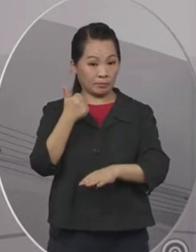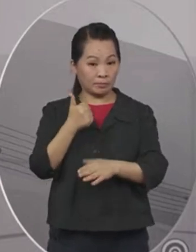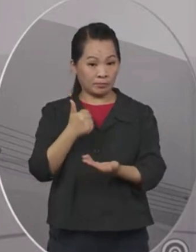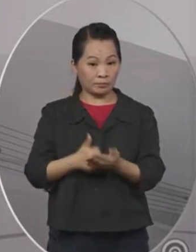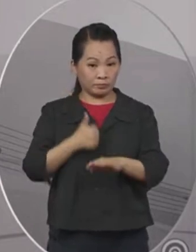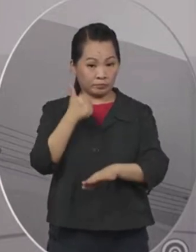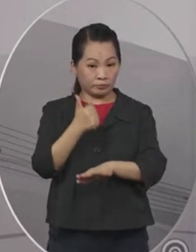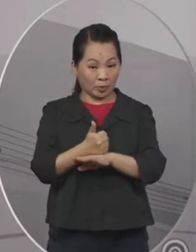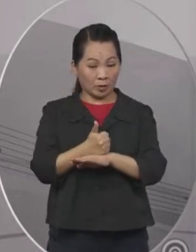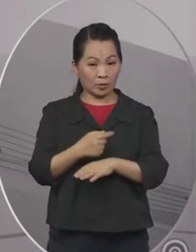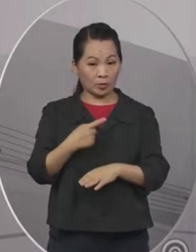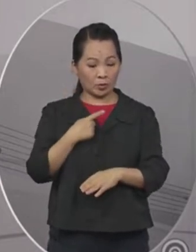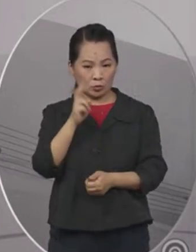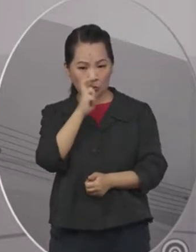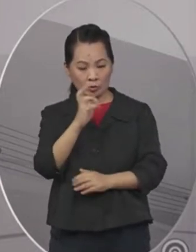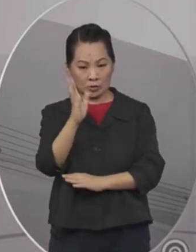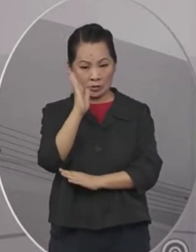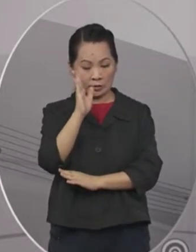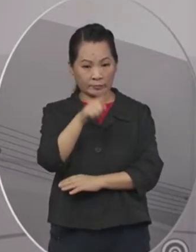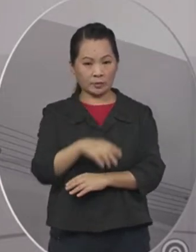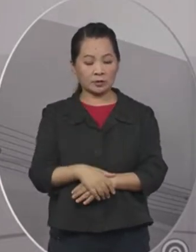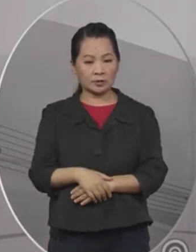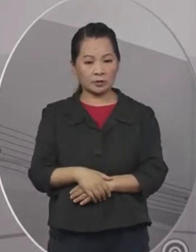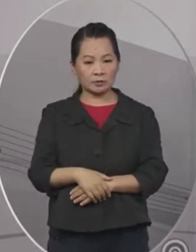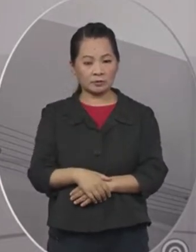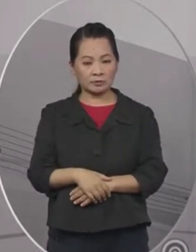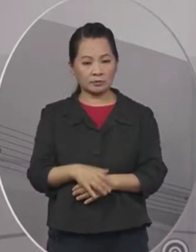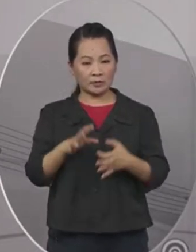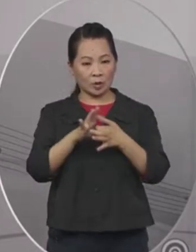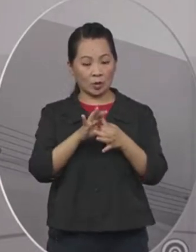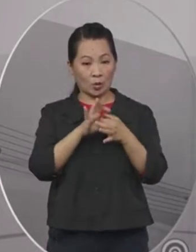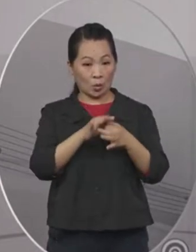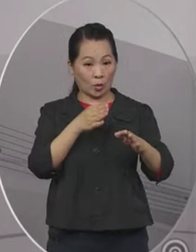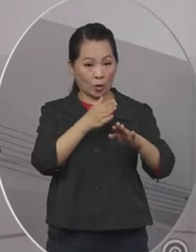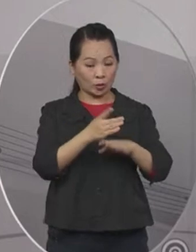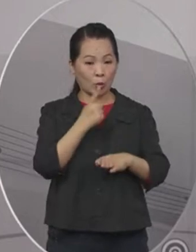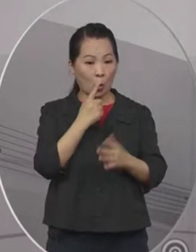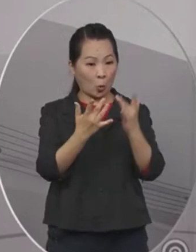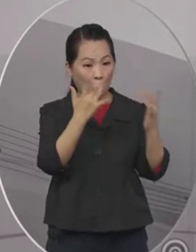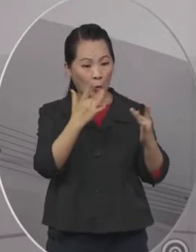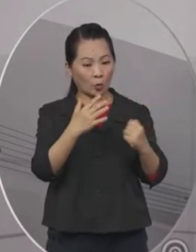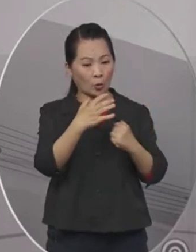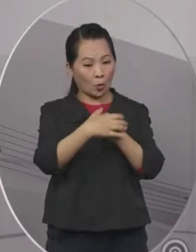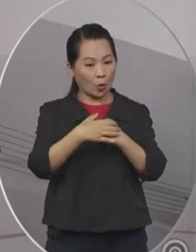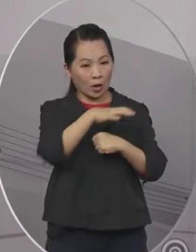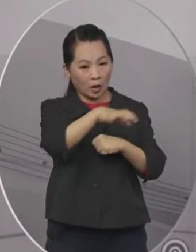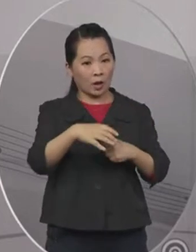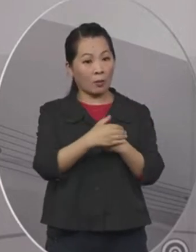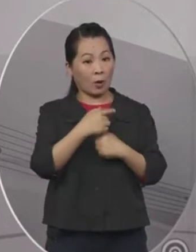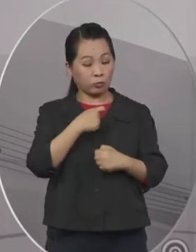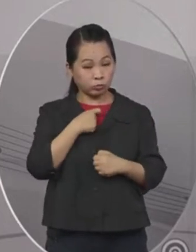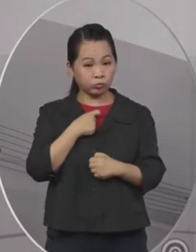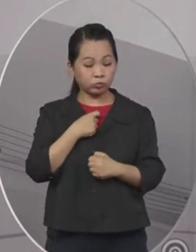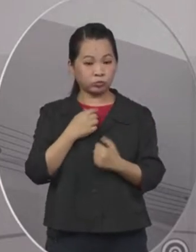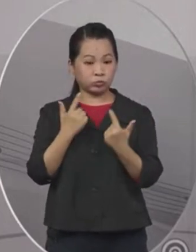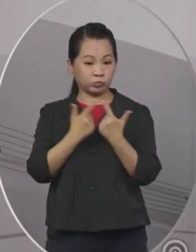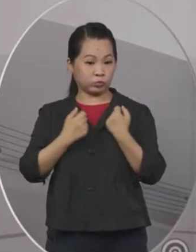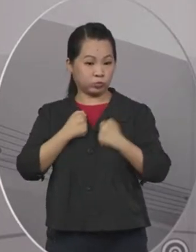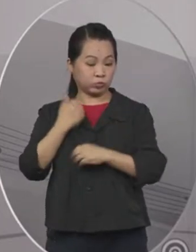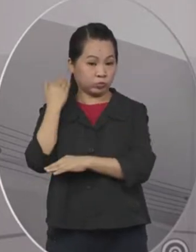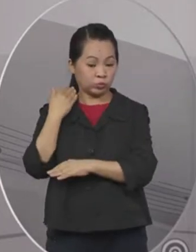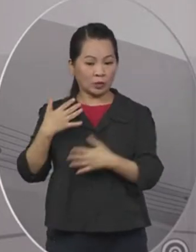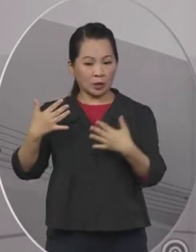议员后，将督促北市府提出有效保护关渡红树林的环境，以及士林北投交通疏导计